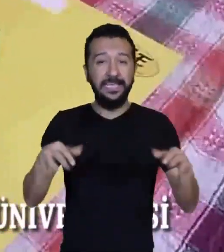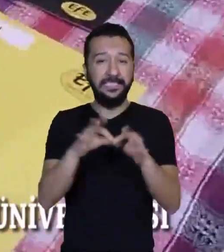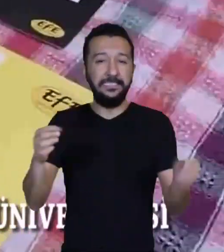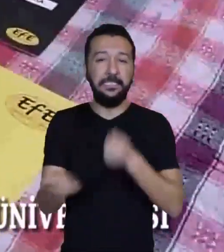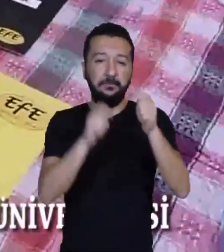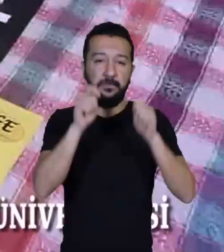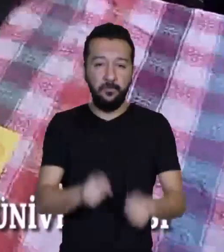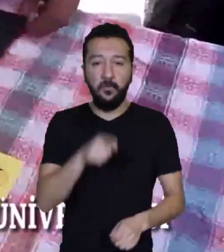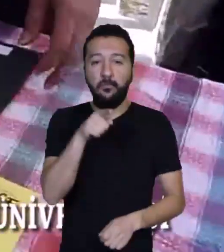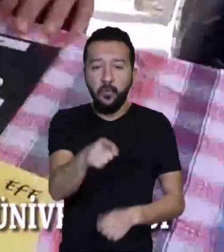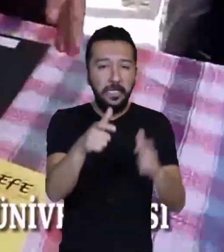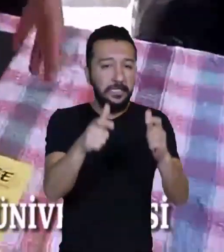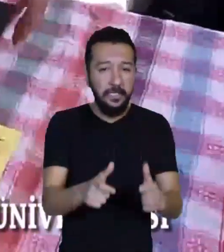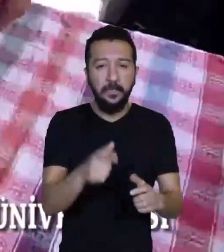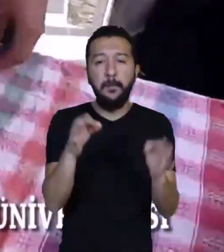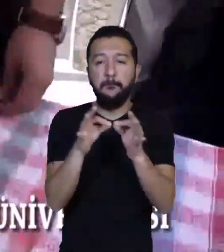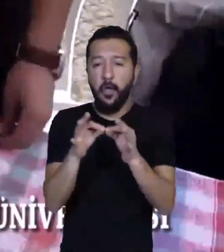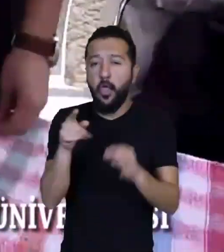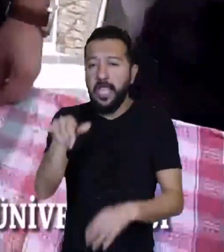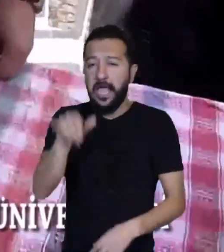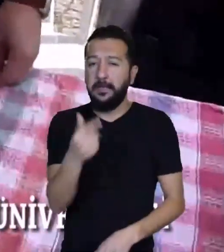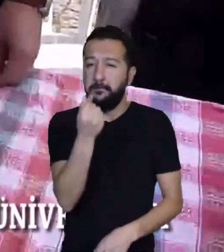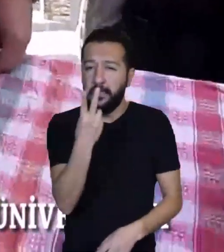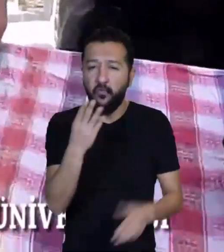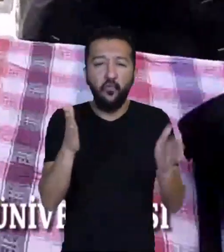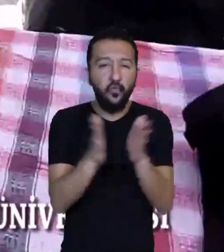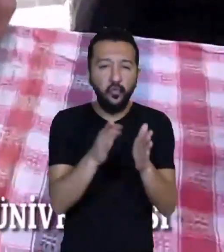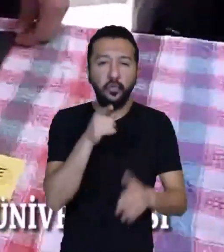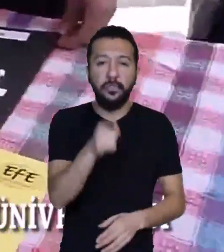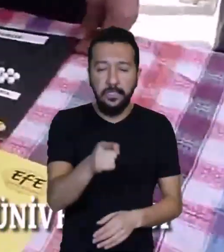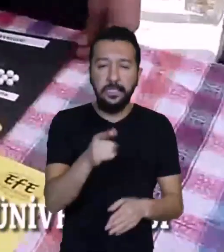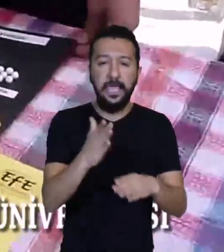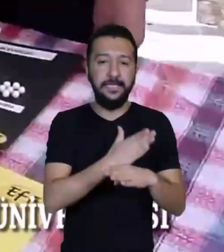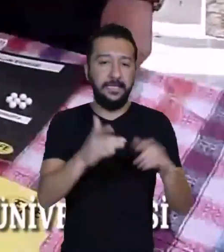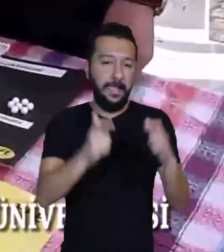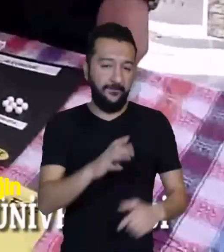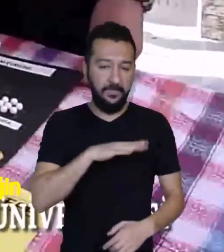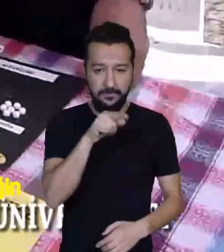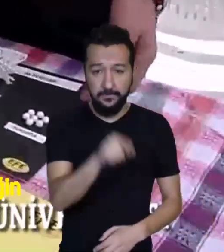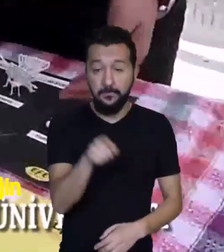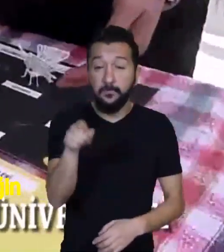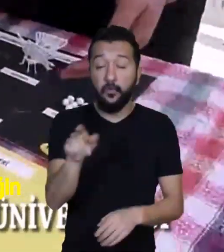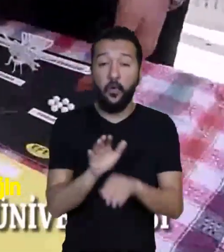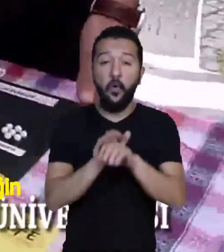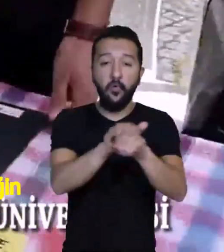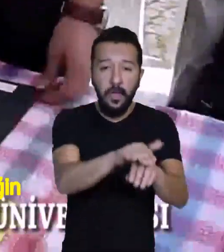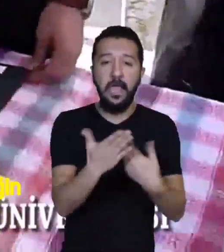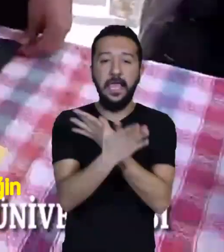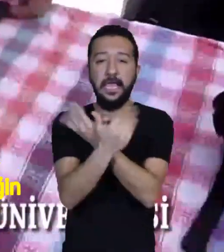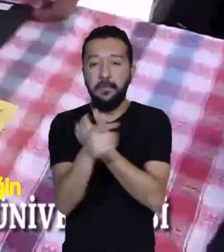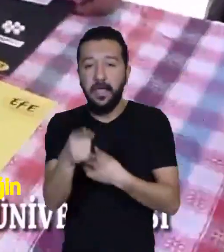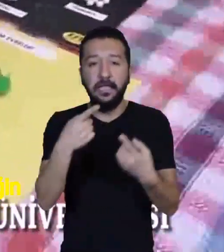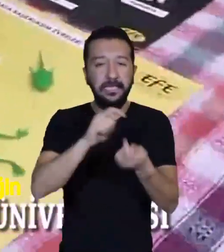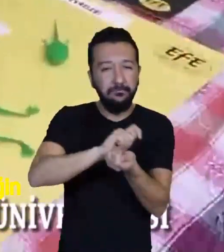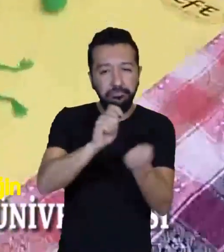yürütüyoruz. Burada da sadece biyolojiyle ilgili birkaç materyal sunduk. Burada kurbağa ve kelebeğin